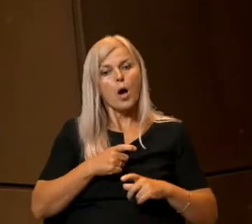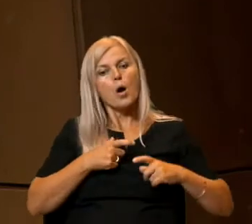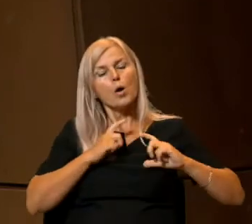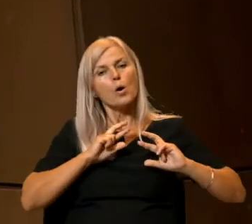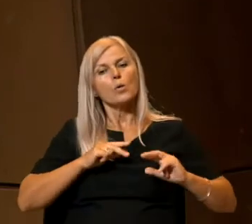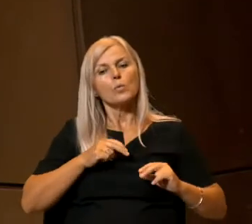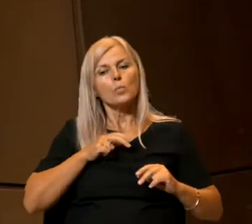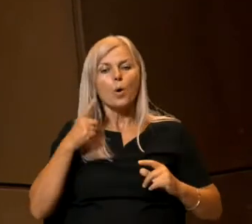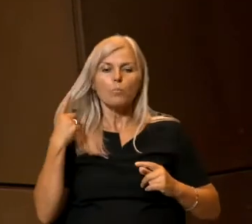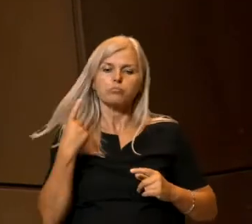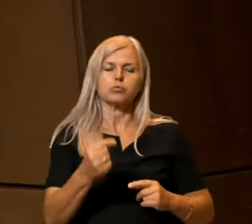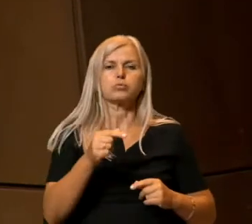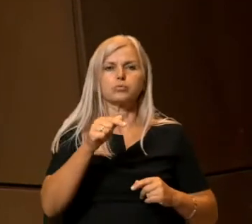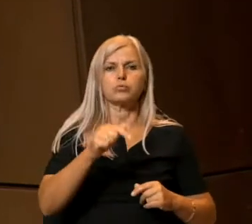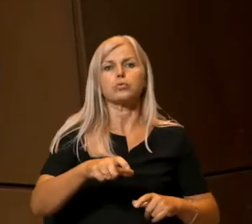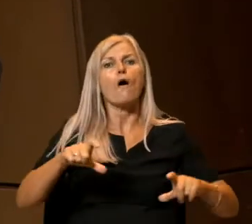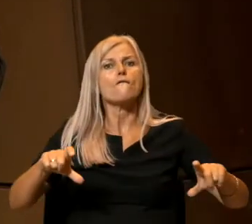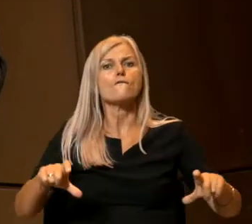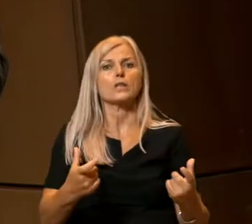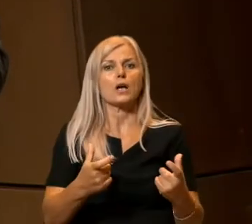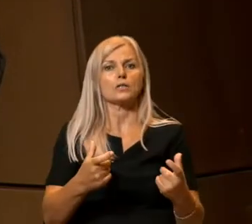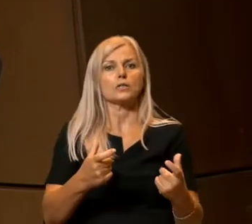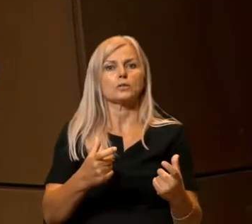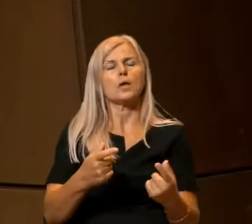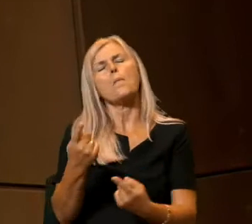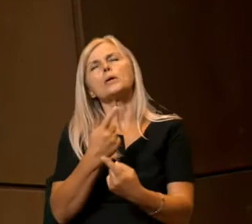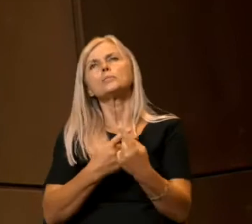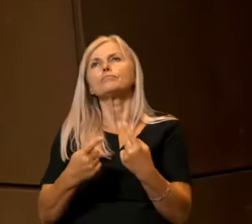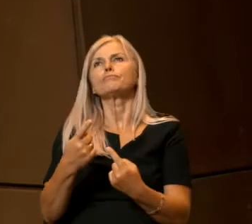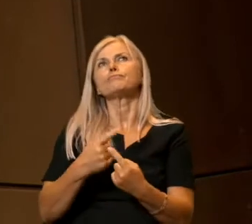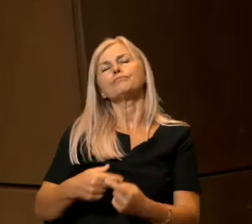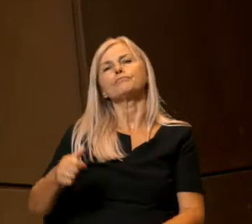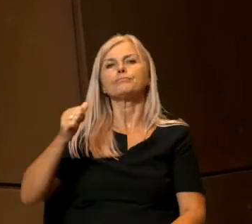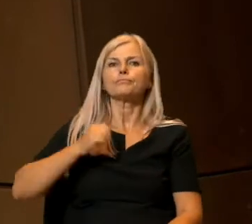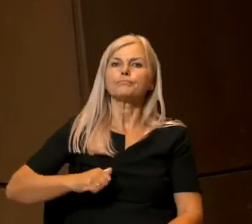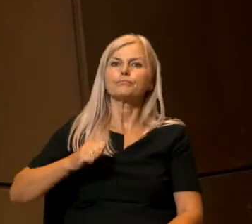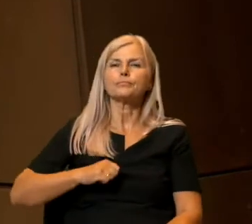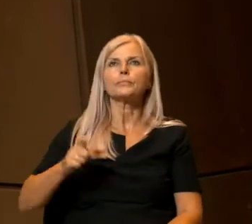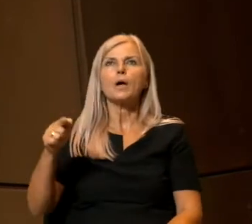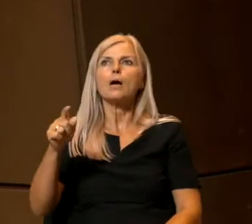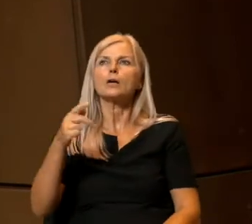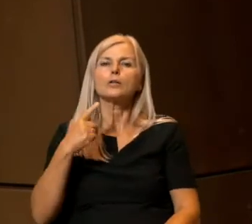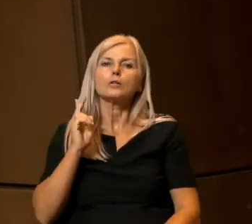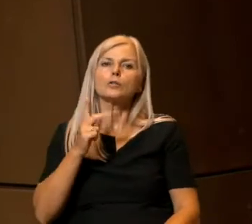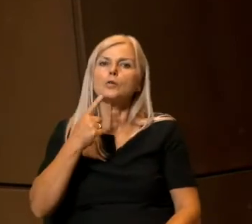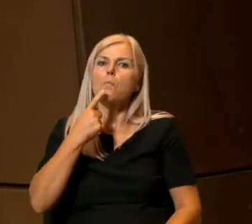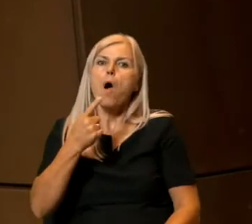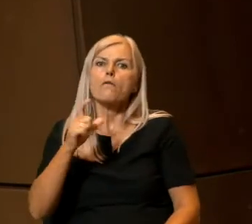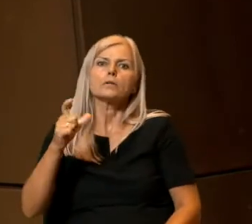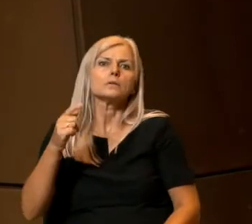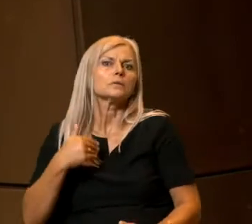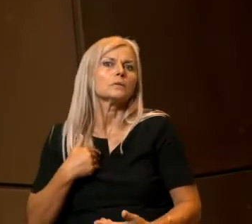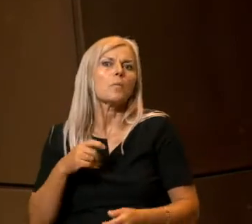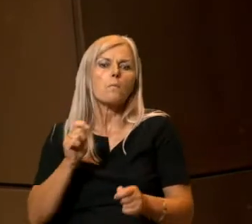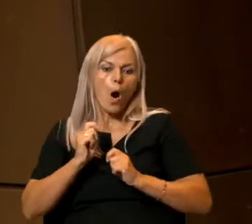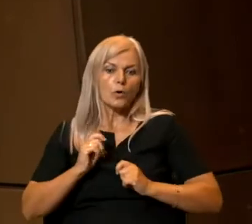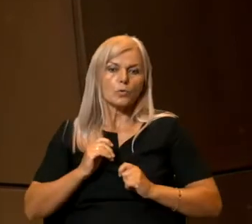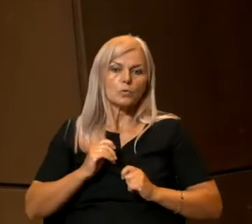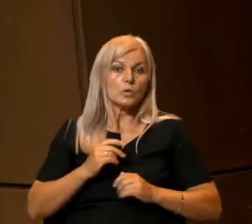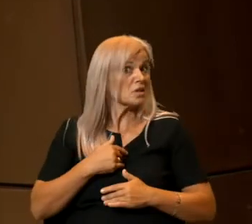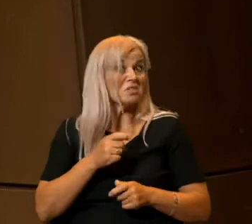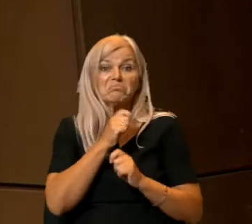to i mamy wtedy nadzieję, że może ktoś powie coś, co nas naprawdę poruszy, ale często tak się nie zdarza. I nigdy nie wie, kiedy